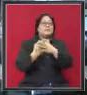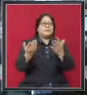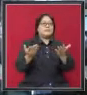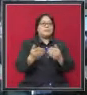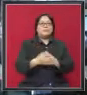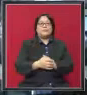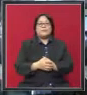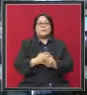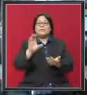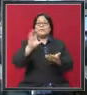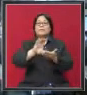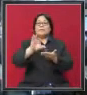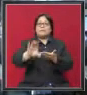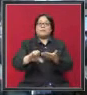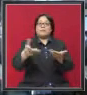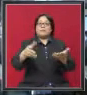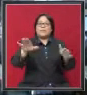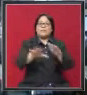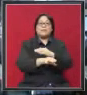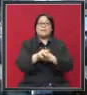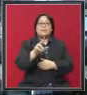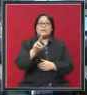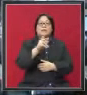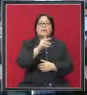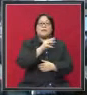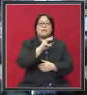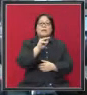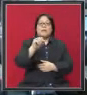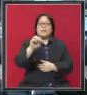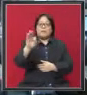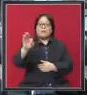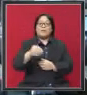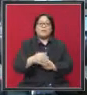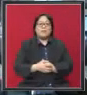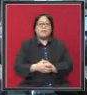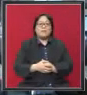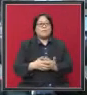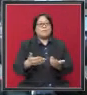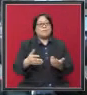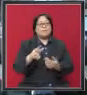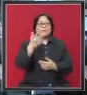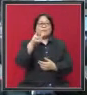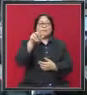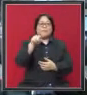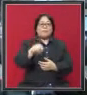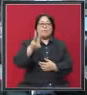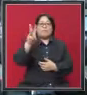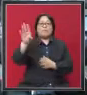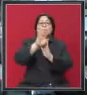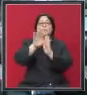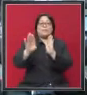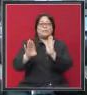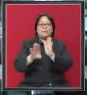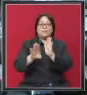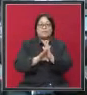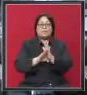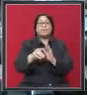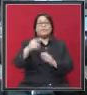timbulkan peruntukan di bawah Kementerian Kewangan sebanyak 13.6